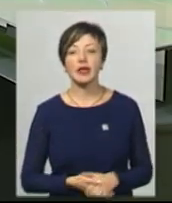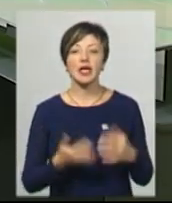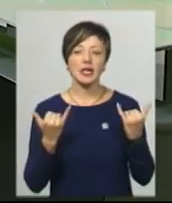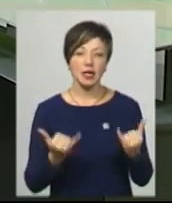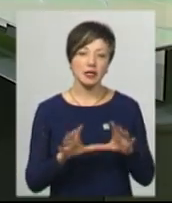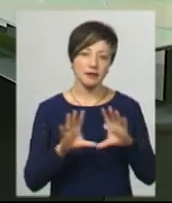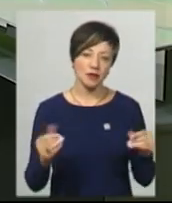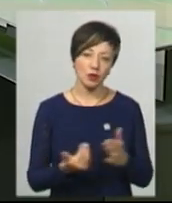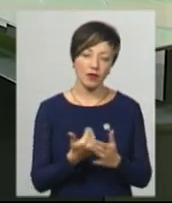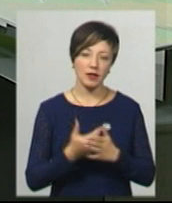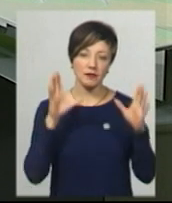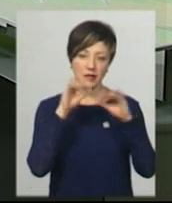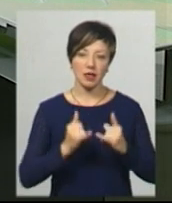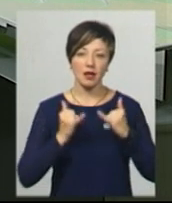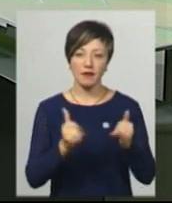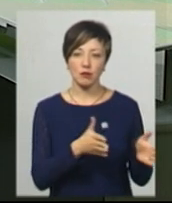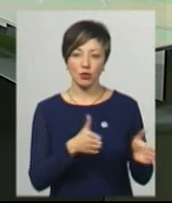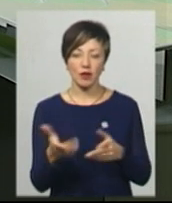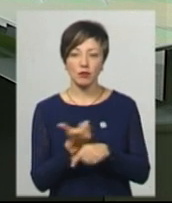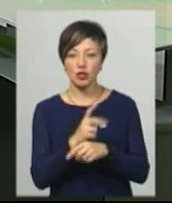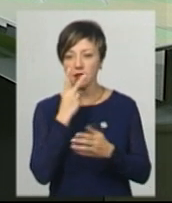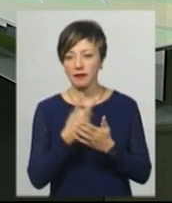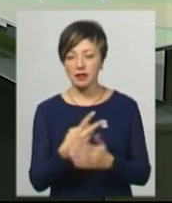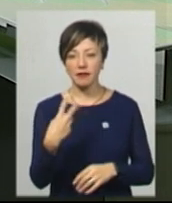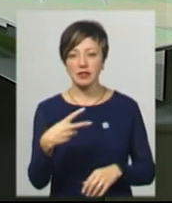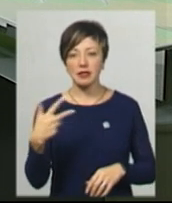Наразі це всі новини, які ми встигли для вас підготувати. Більше дивіться